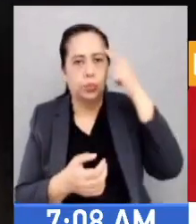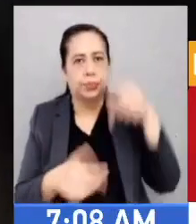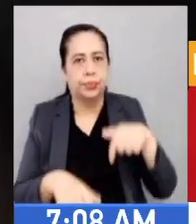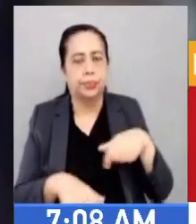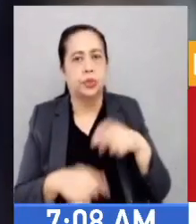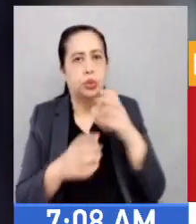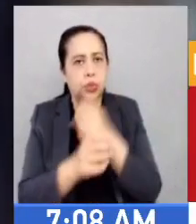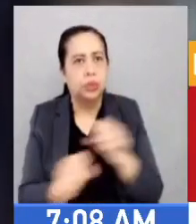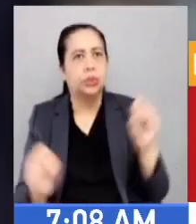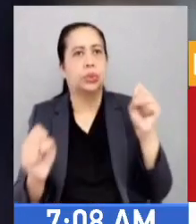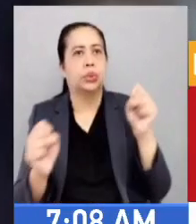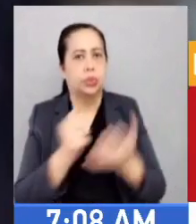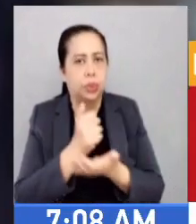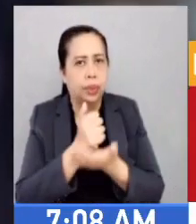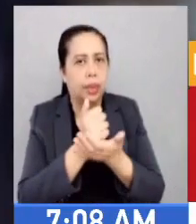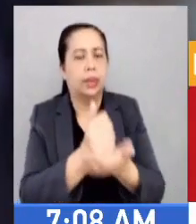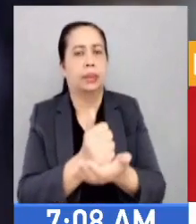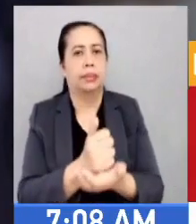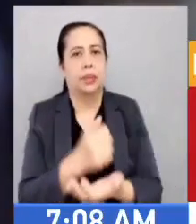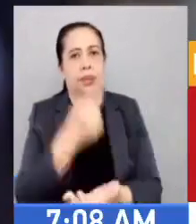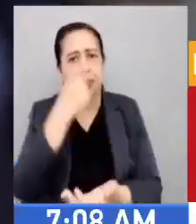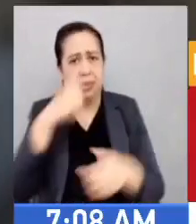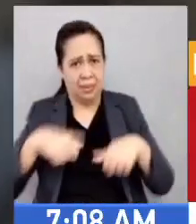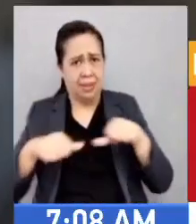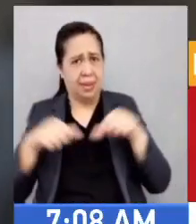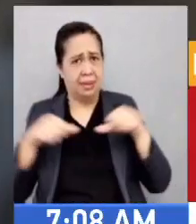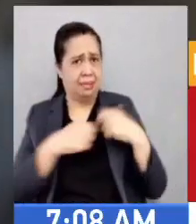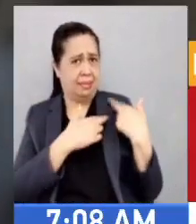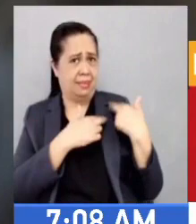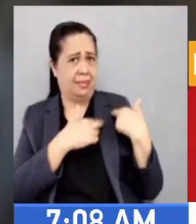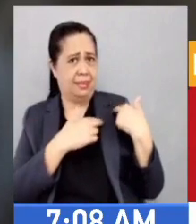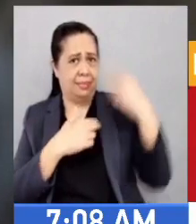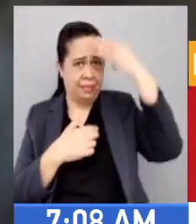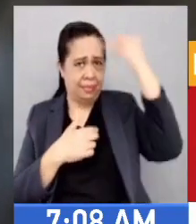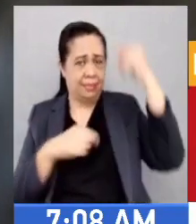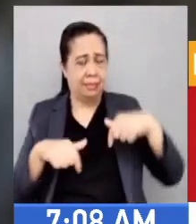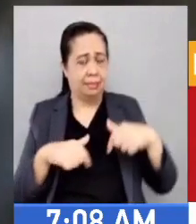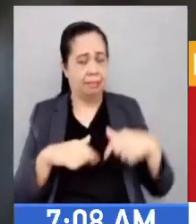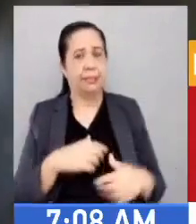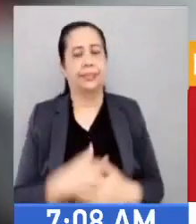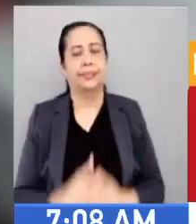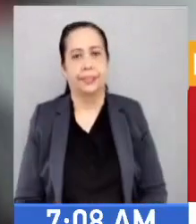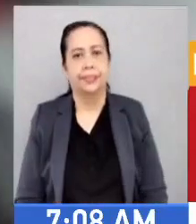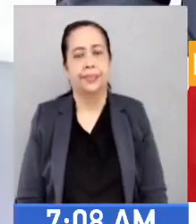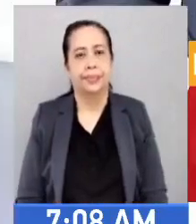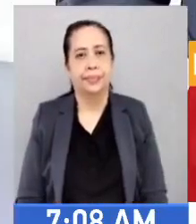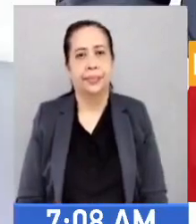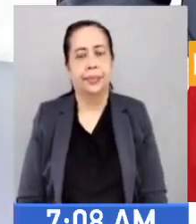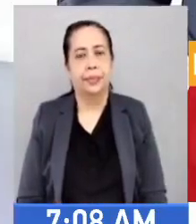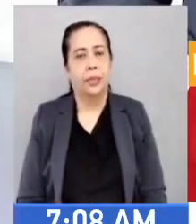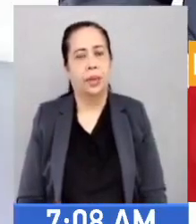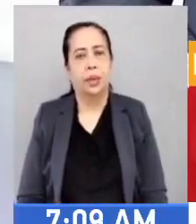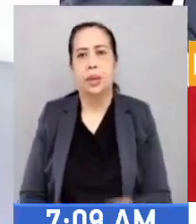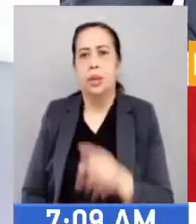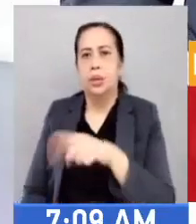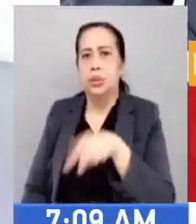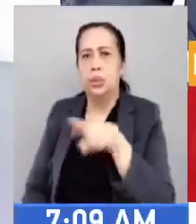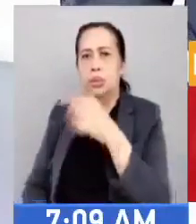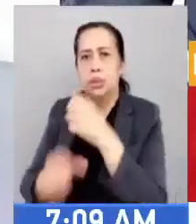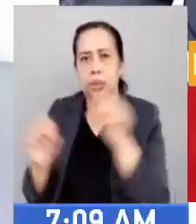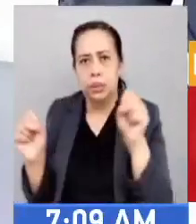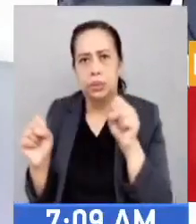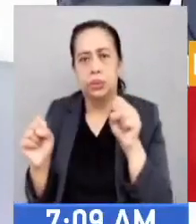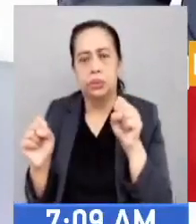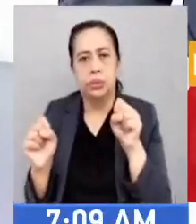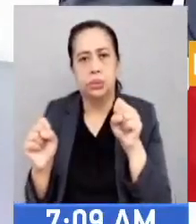matulungan dahil nasa area of responsibility po namin yun. Opo. Meron yung mga na-rescue na po, wala